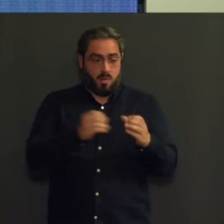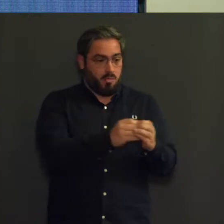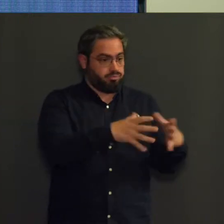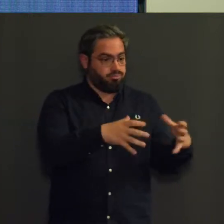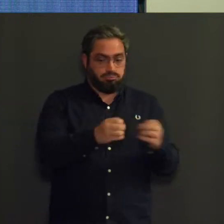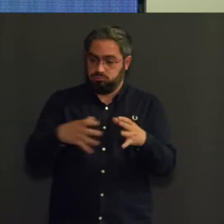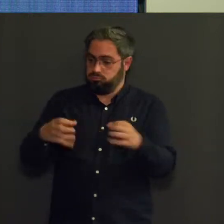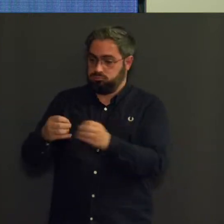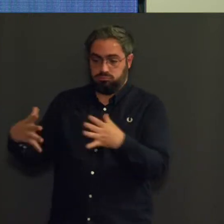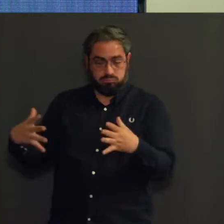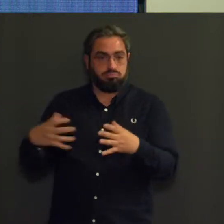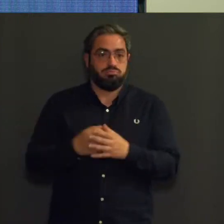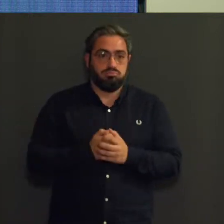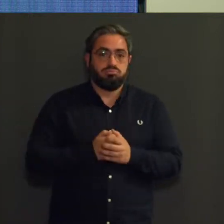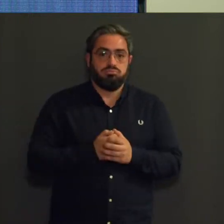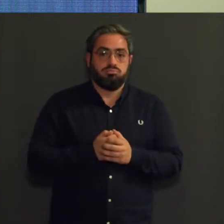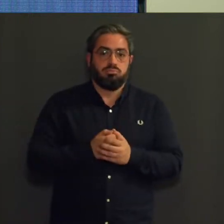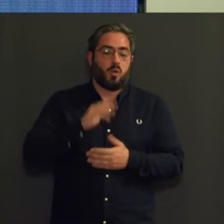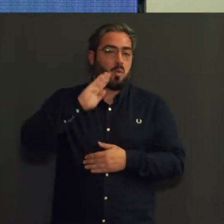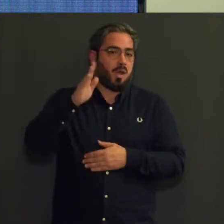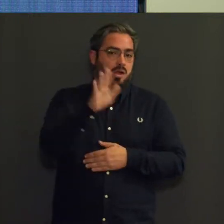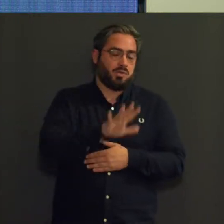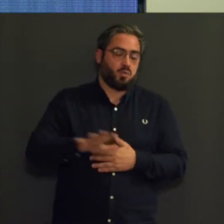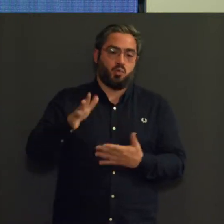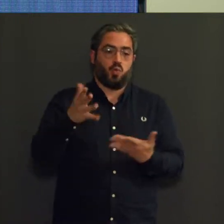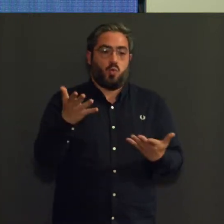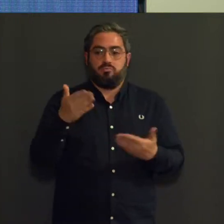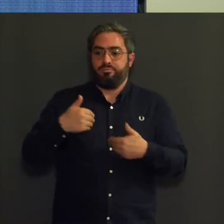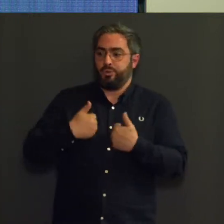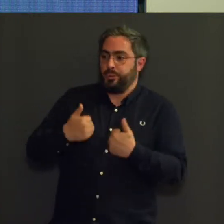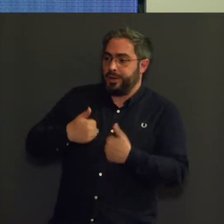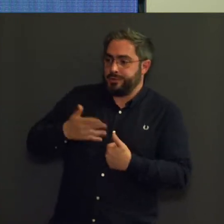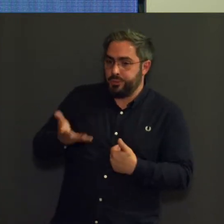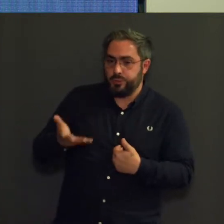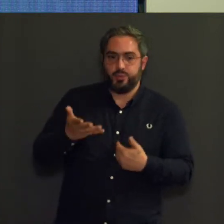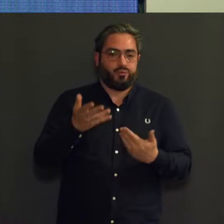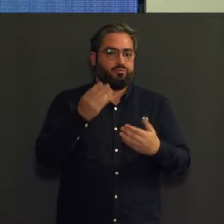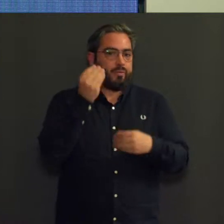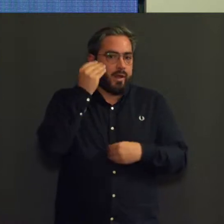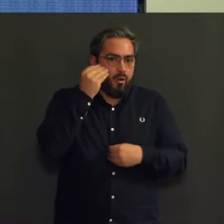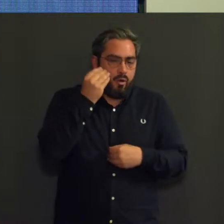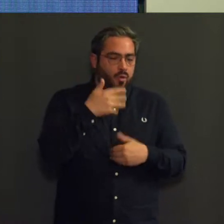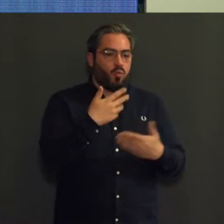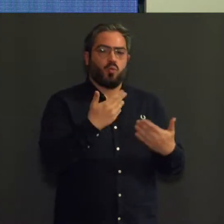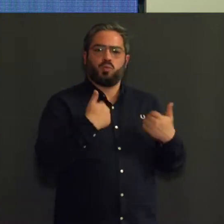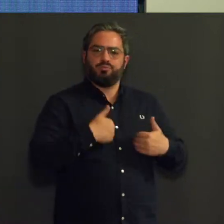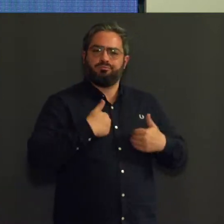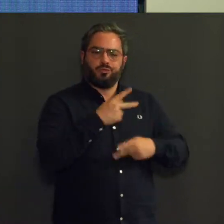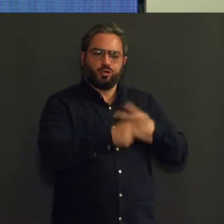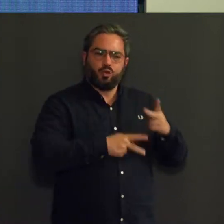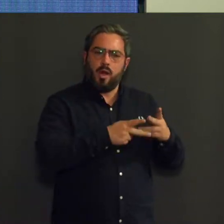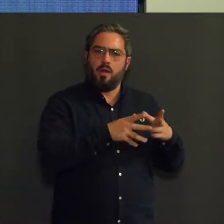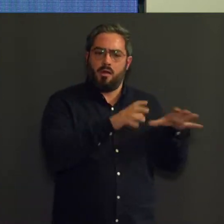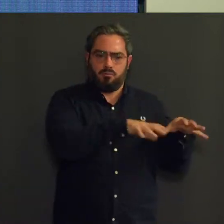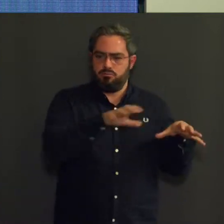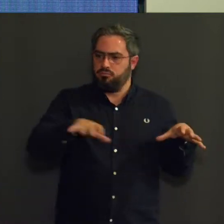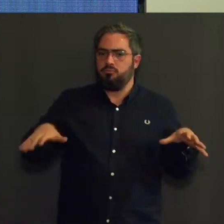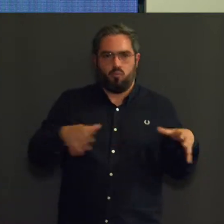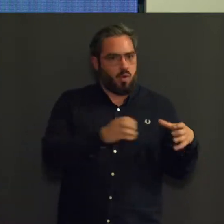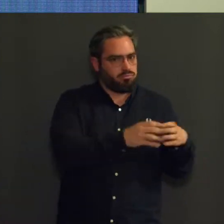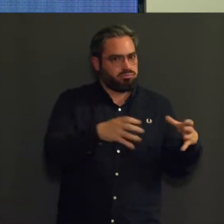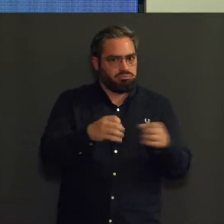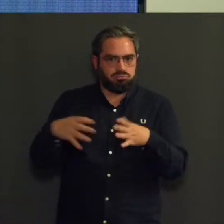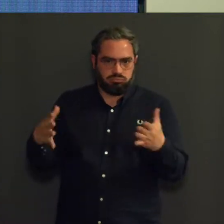population belge. Que ce soit la population générale, les écoliers, le personnel scolaire, on peut dire qu'actuellement, entre février